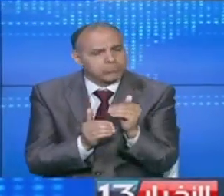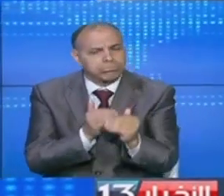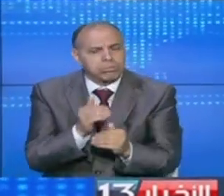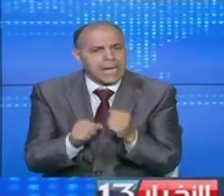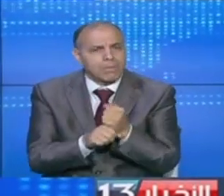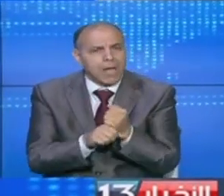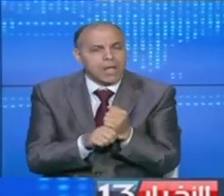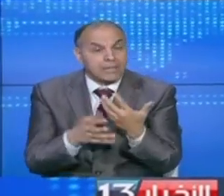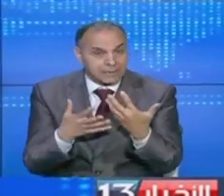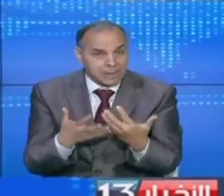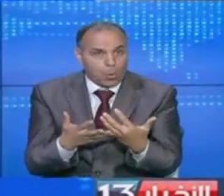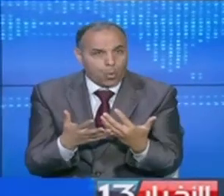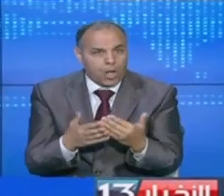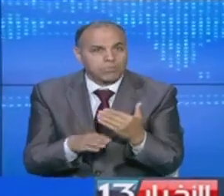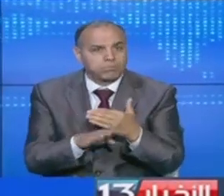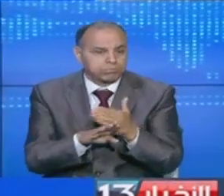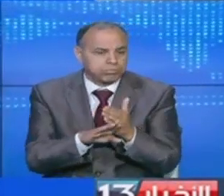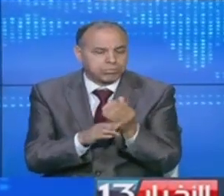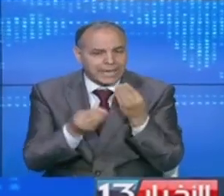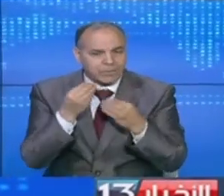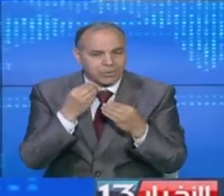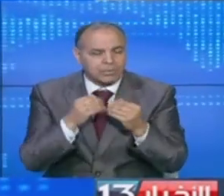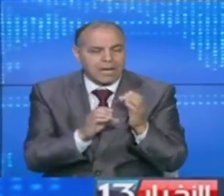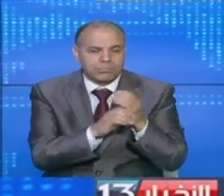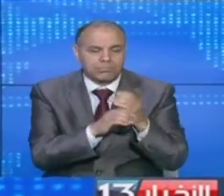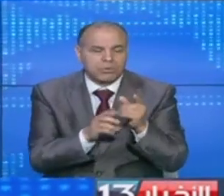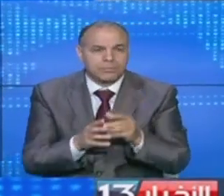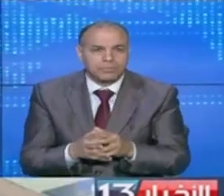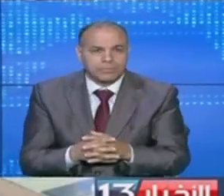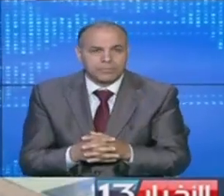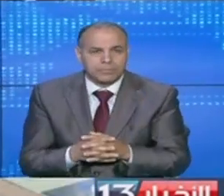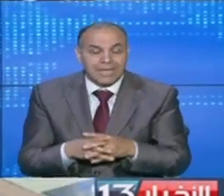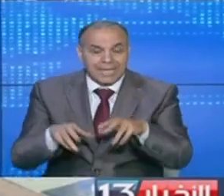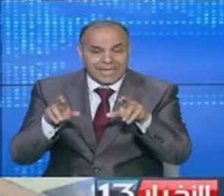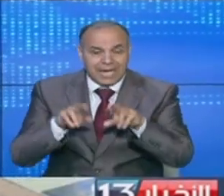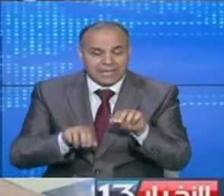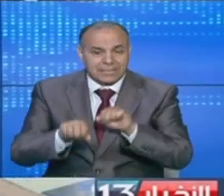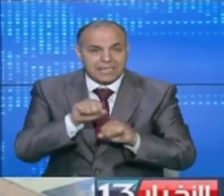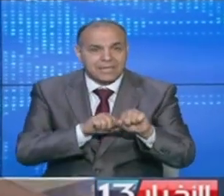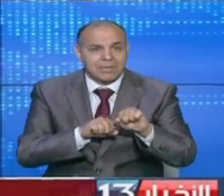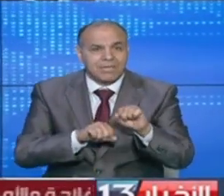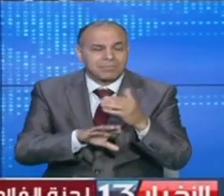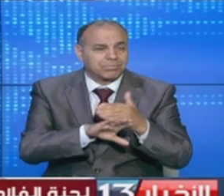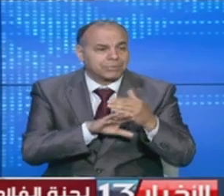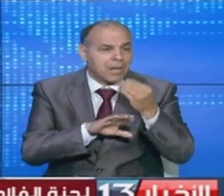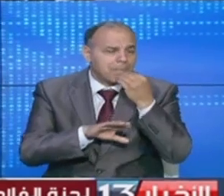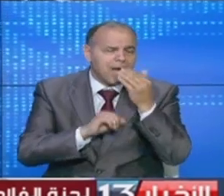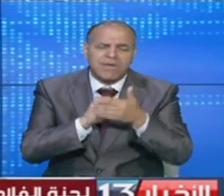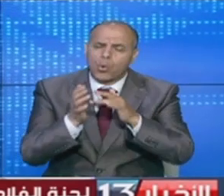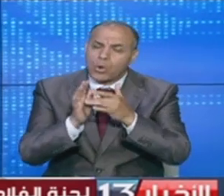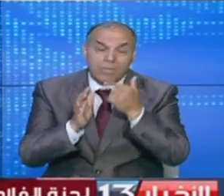وهي حاليا في مرحله التجارب المخبريه اعاده تنظيم مسالك التوزيع المنتوج الفلاحي